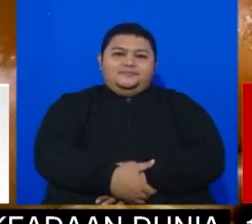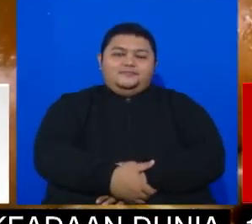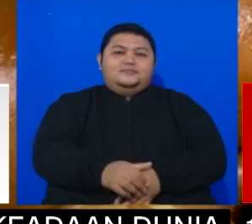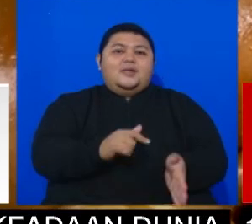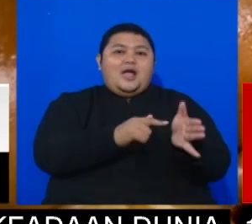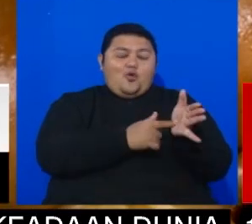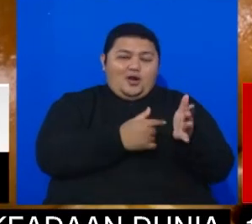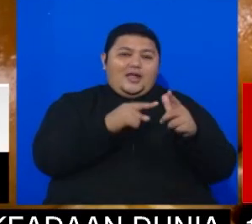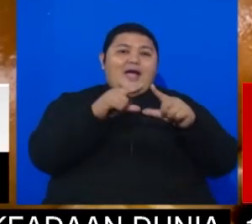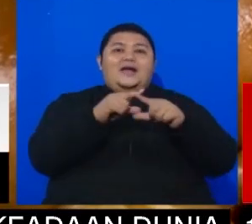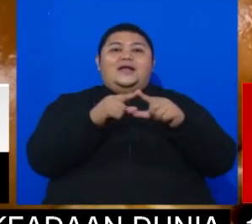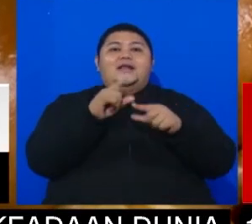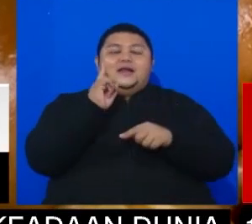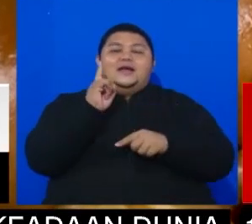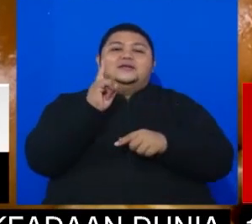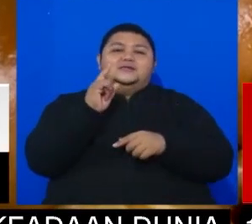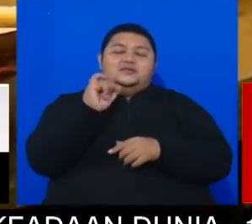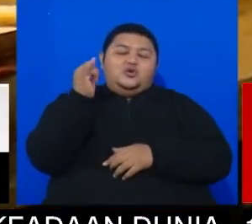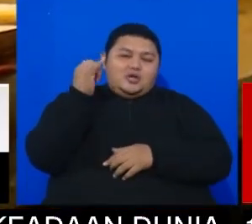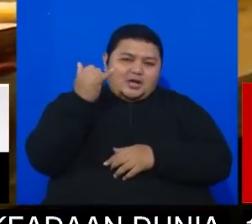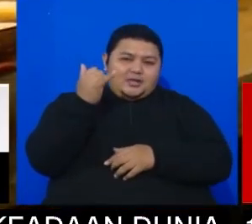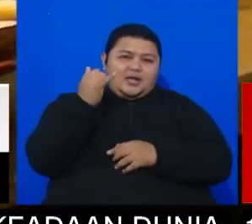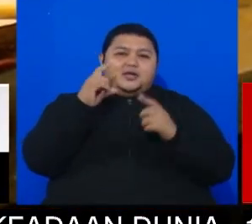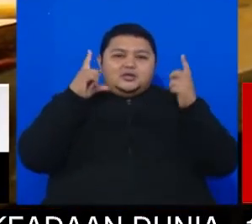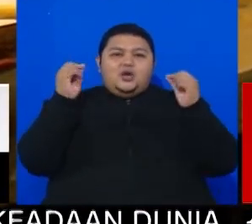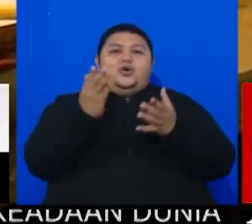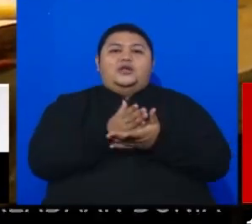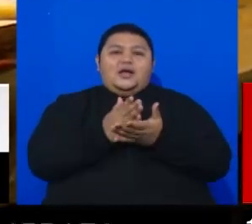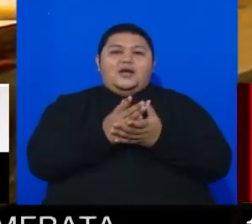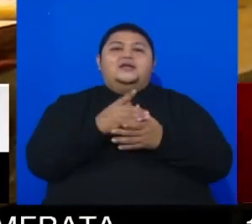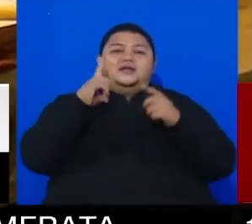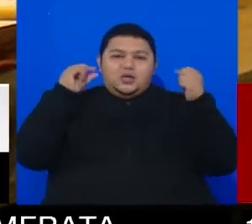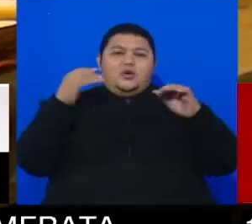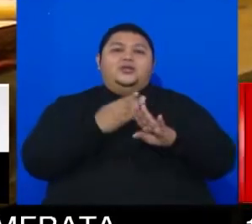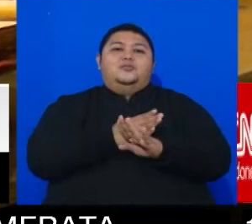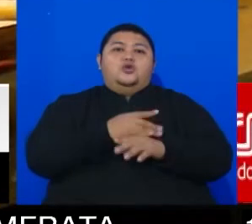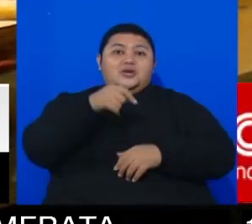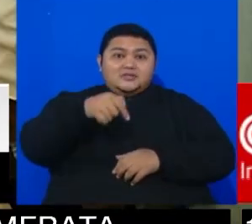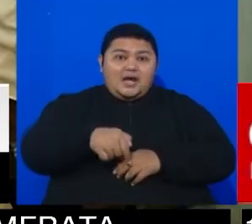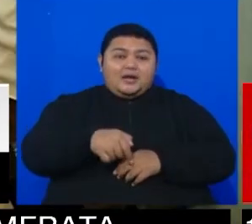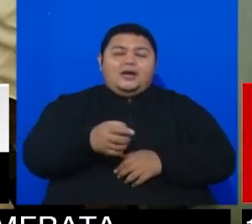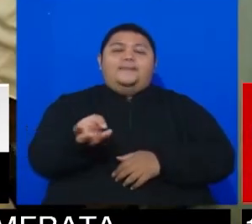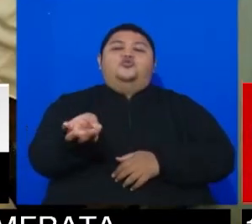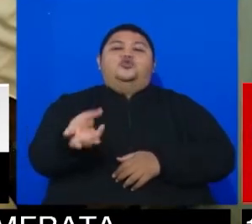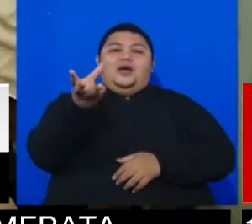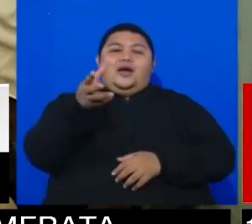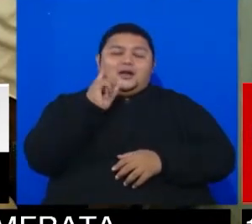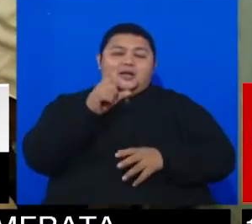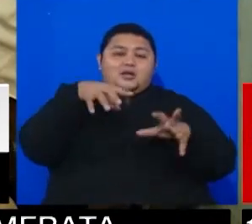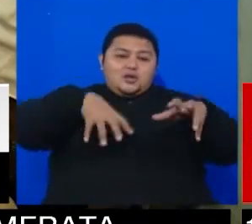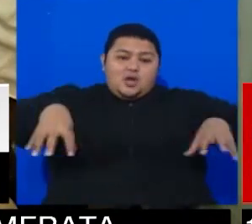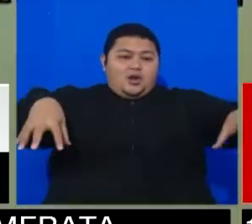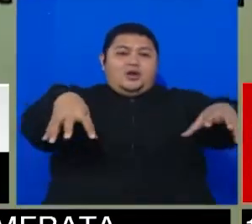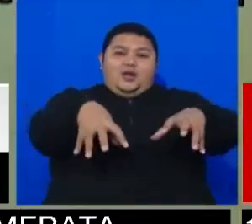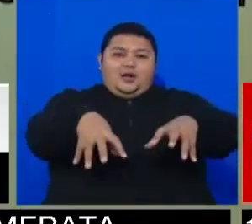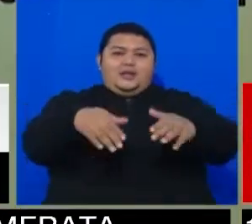Awalnya angkringan berkembang di Jawa Tengah, Yogyakarta dan Jawa Timur. Namun kini sangat mudah menemukan angkringan di berbagai daerah, termasuk di